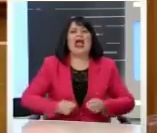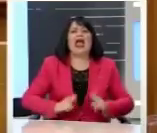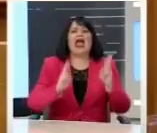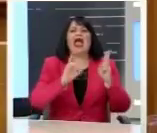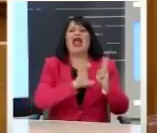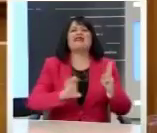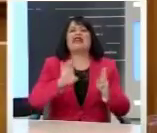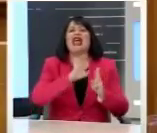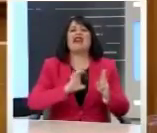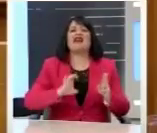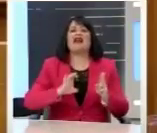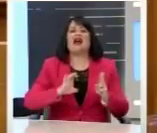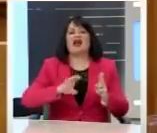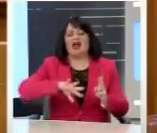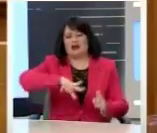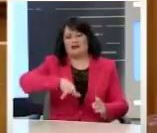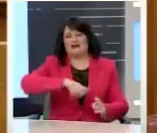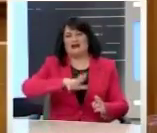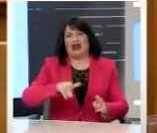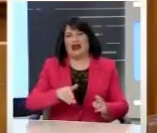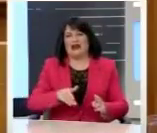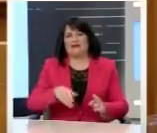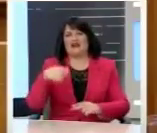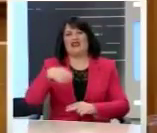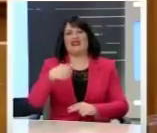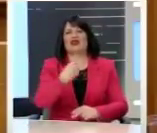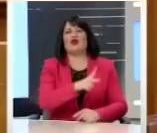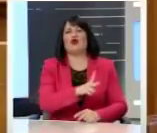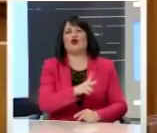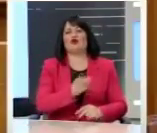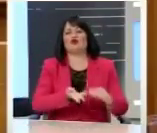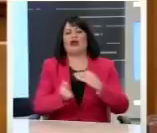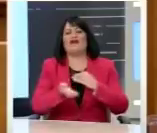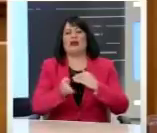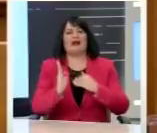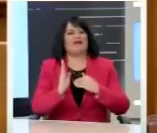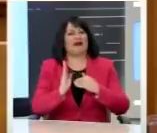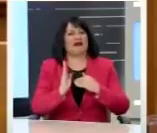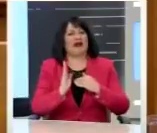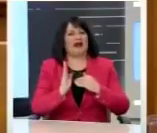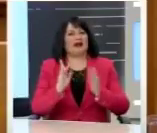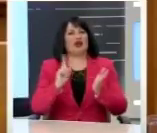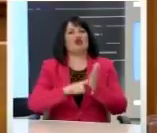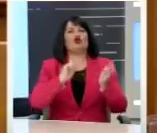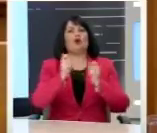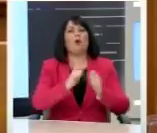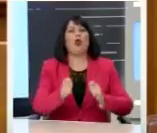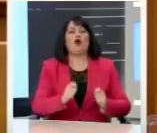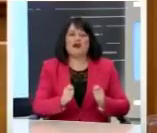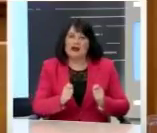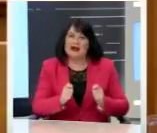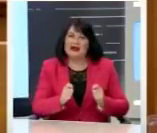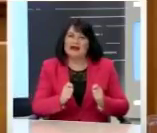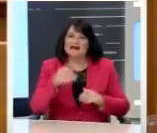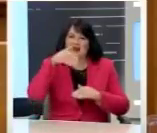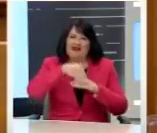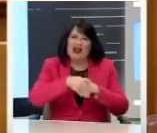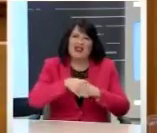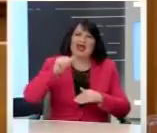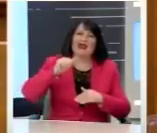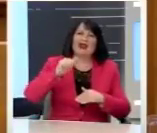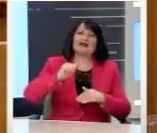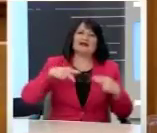που κάποιοι εκ των συναδέλφων κατηγόρων ήταν δικηγόροι τους. Δικαιοσύνη δεν είναι οι τροπολογίες που πέναγε τη νύχτα ο κύριος Αθανασίου για